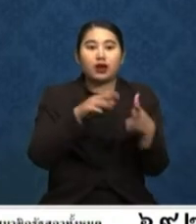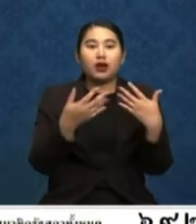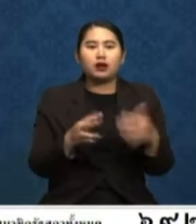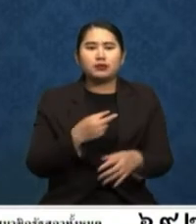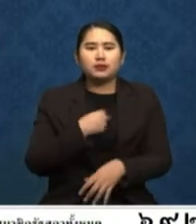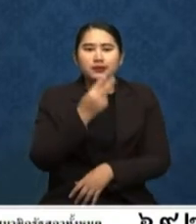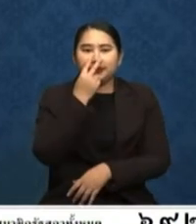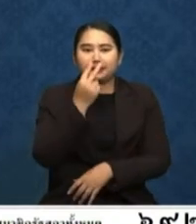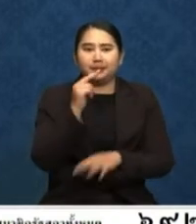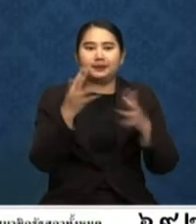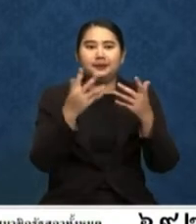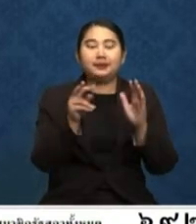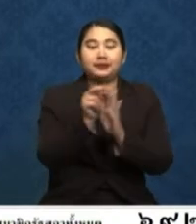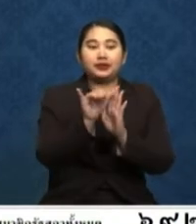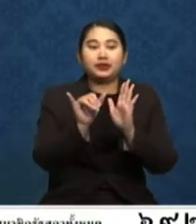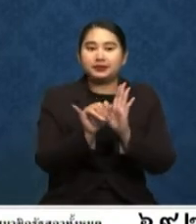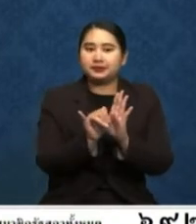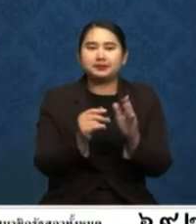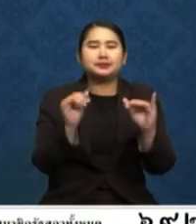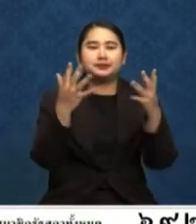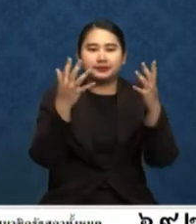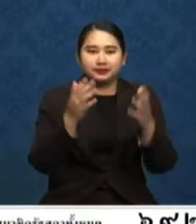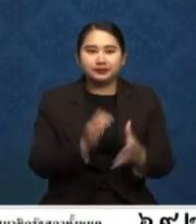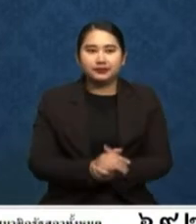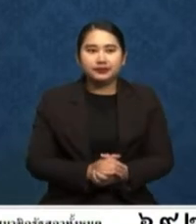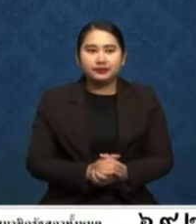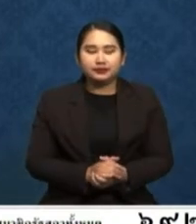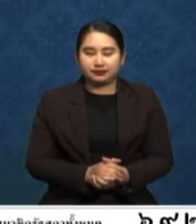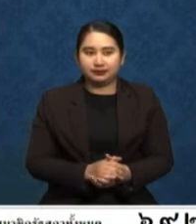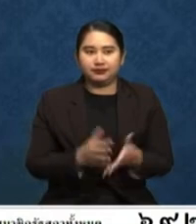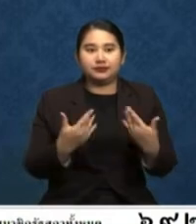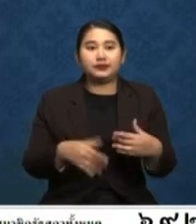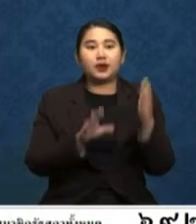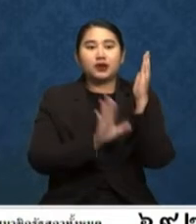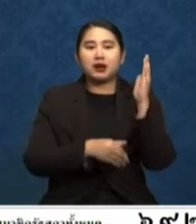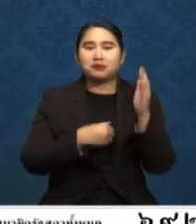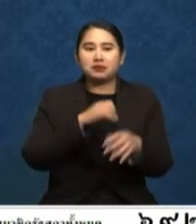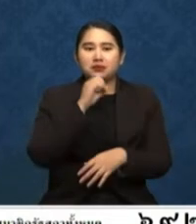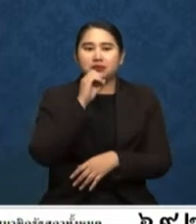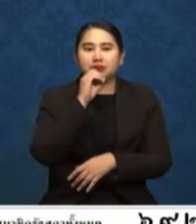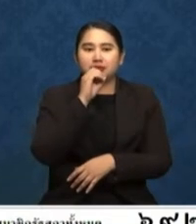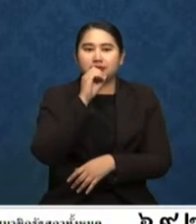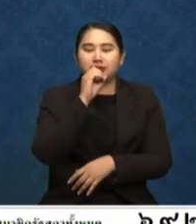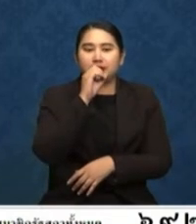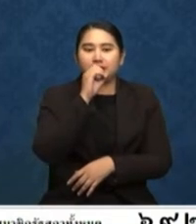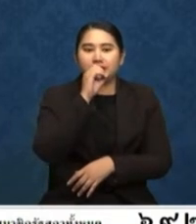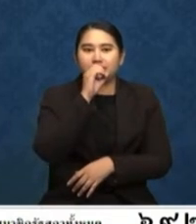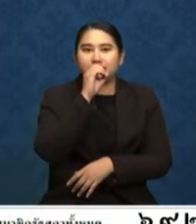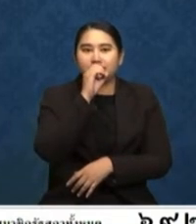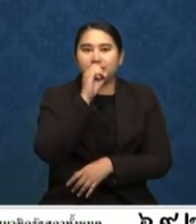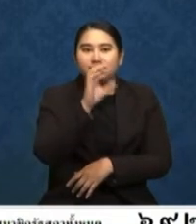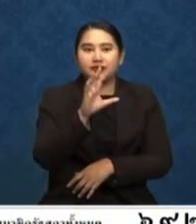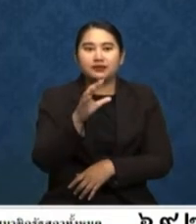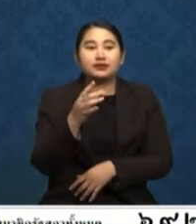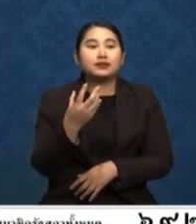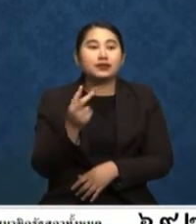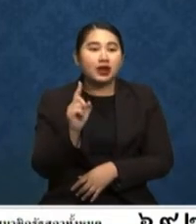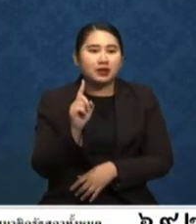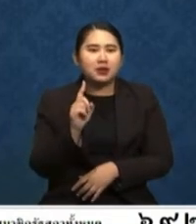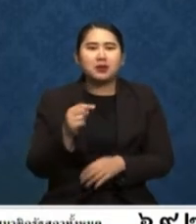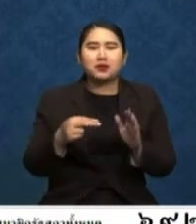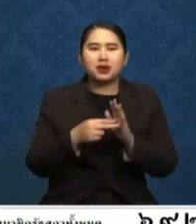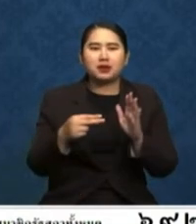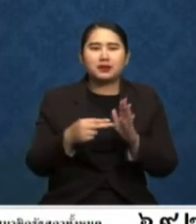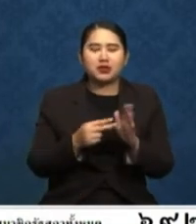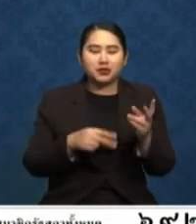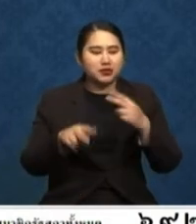ยังไม่ได้เห็นนโยบายอะไรเลยค่ะแบบนี้บ้านดิฉันเเรียกไม่สาไหลค่ะไม่สาหลความหมายคือไม่ได้เรื่องได้ลาว